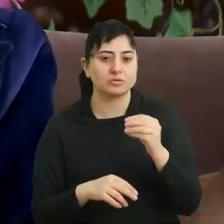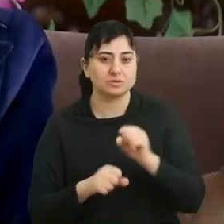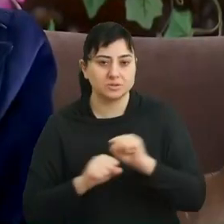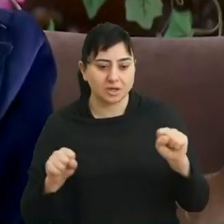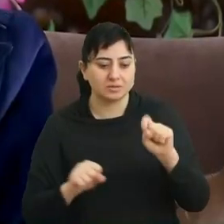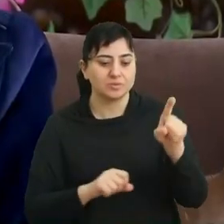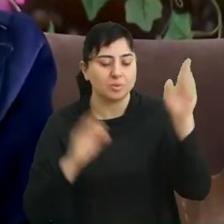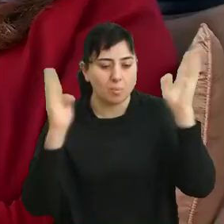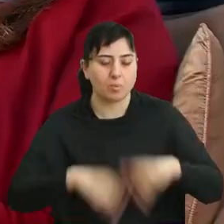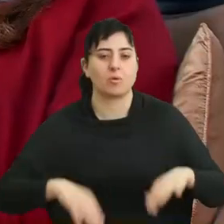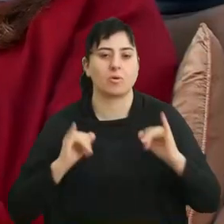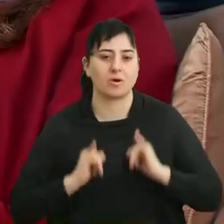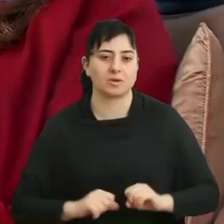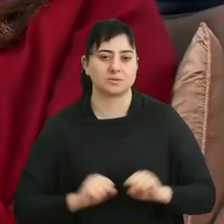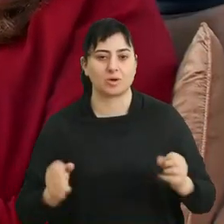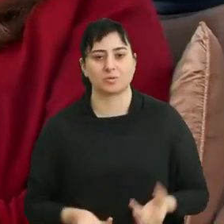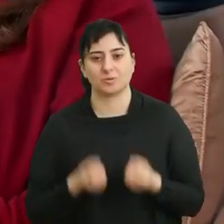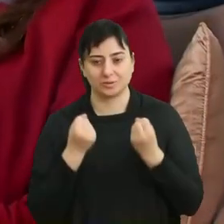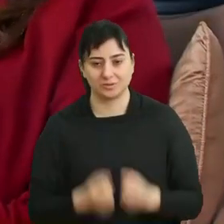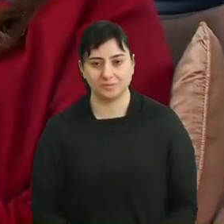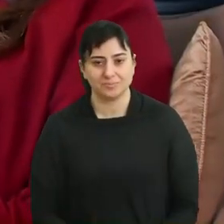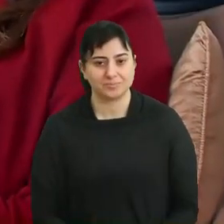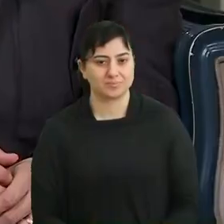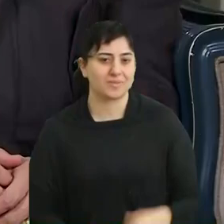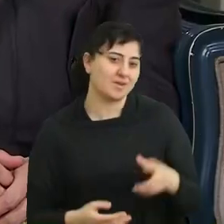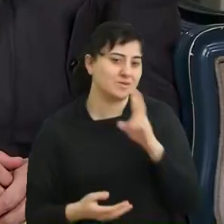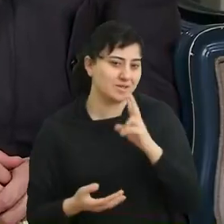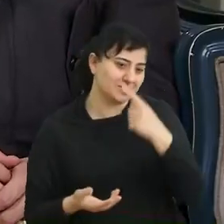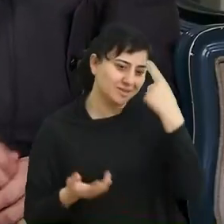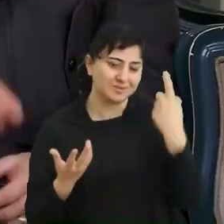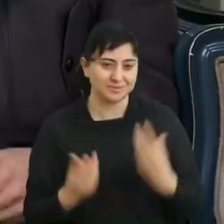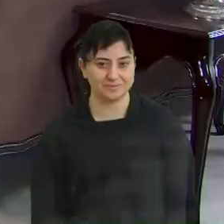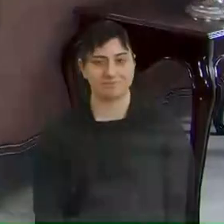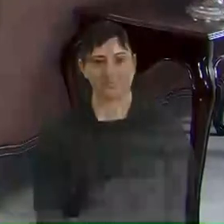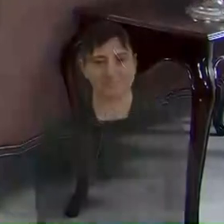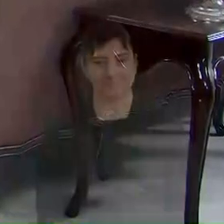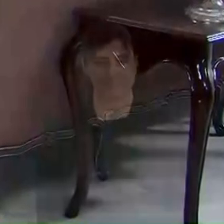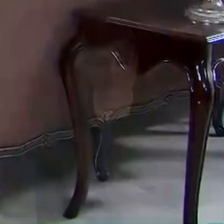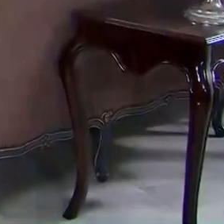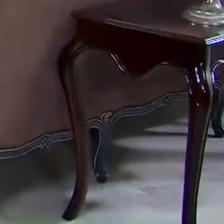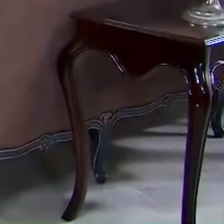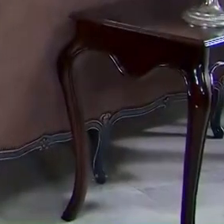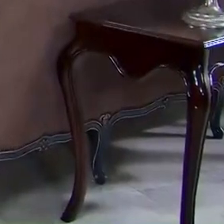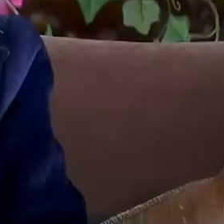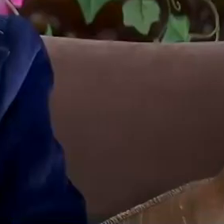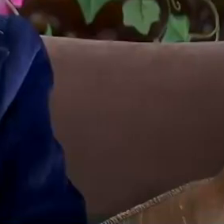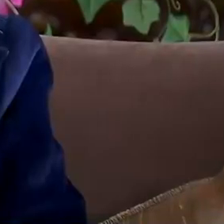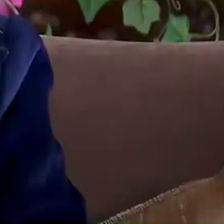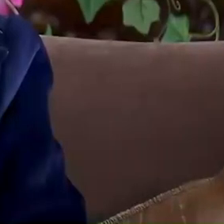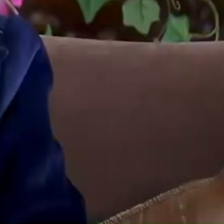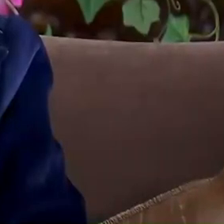Uşak beni zarardan kurtardı ya. Yani sonuçta yine hayırlara vesile oldu. Sap gözleri kısmış, zoraki